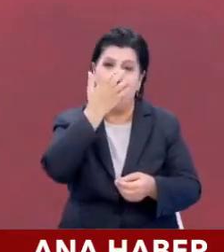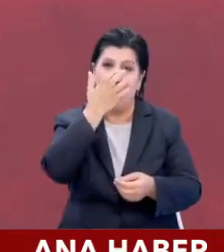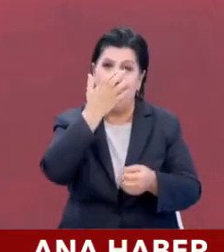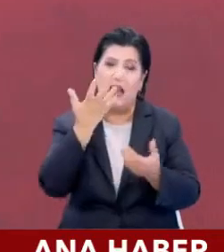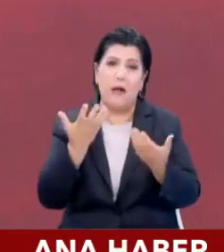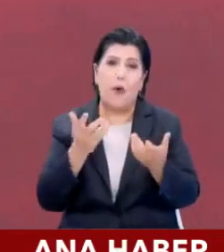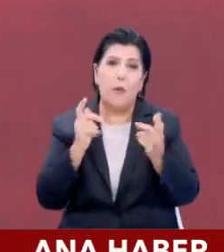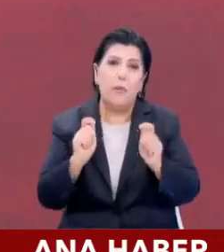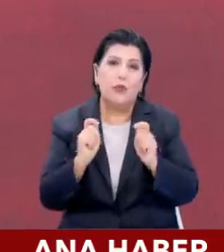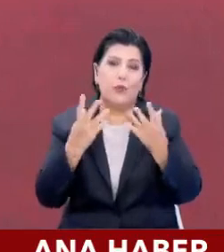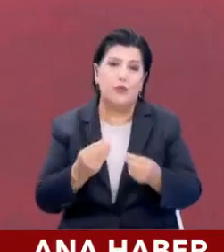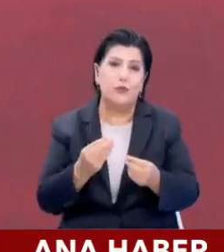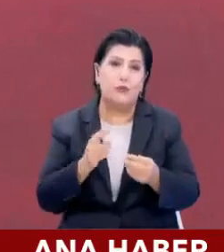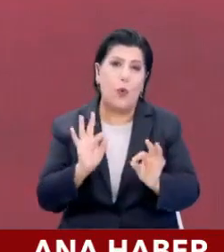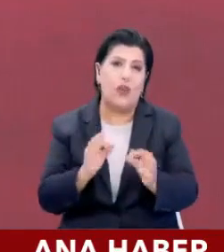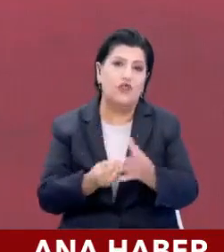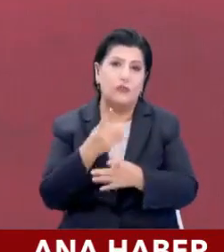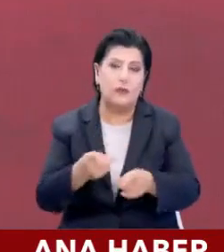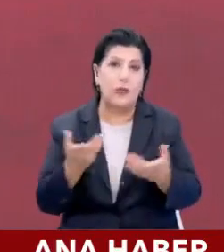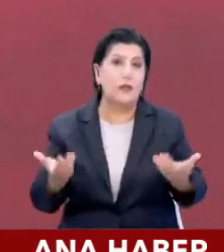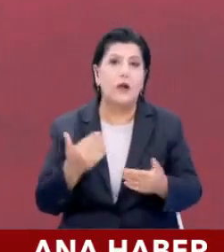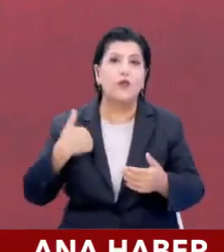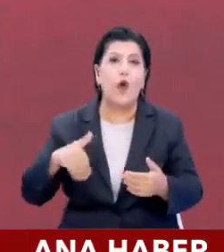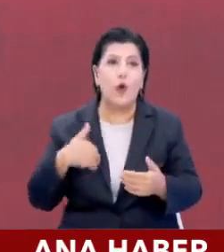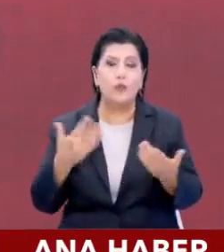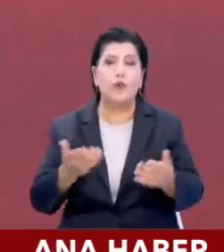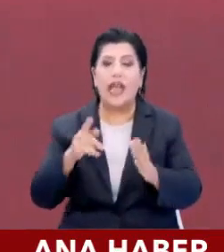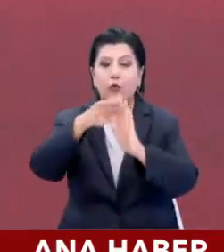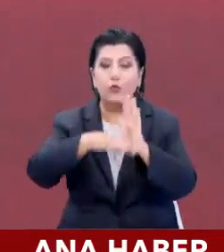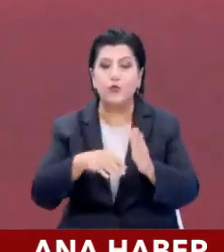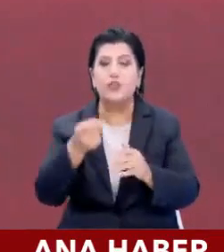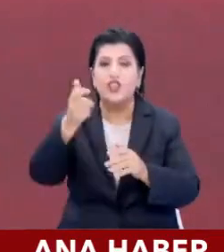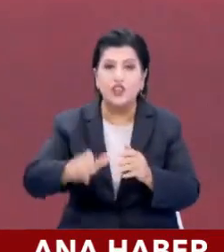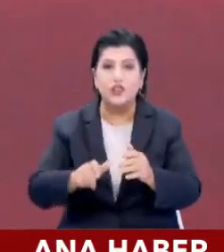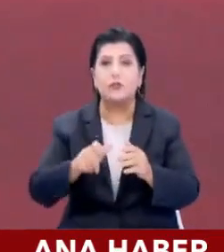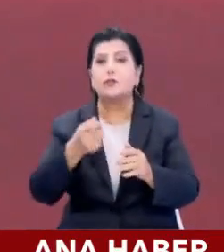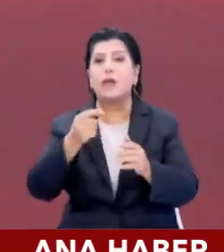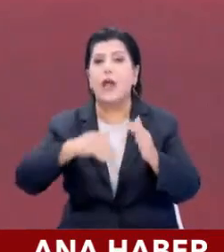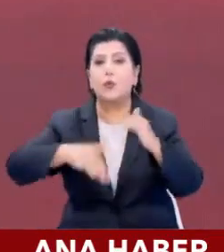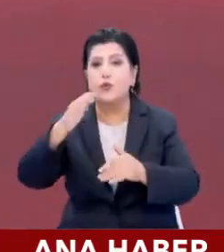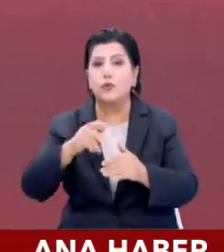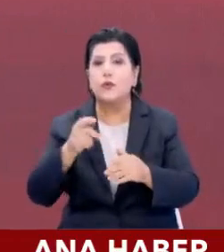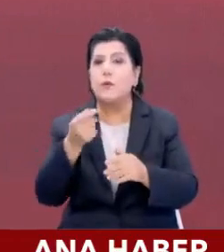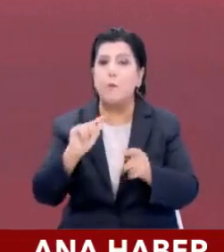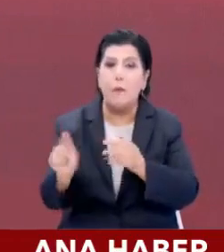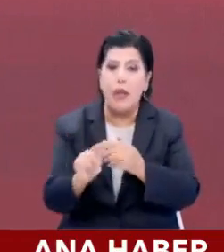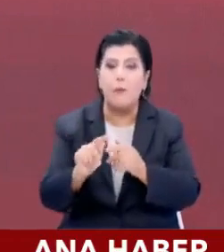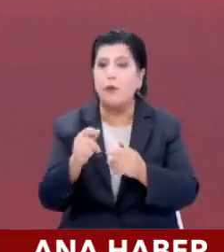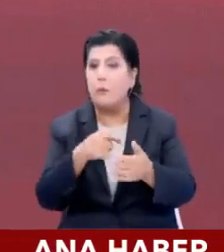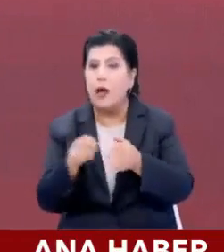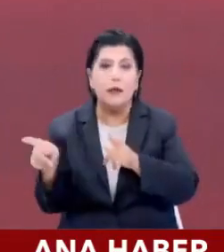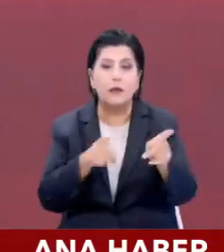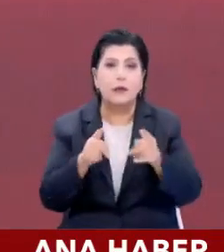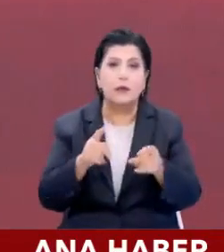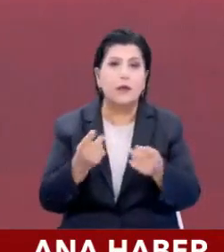beklemek zorunda kalacak görüntü onu gösteriyor Peki ne oluyor mesela kabuğun en düşük işçi maaşı ve en yüksek işçi maaşı memur maaşları